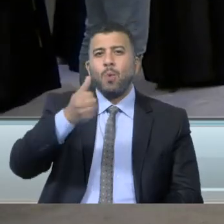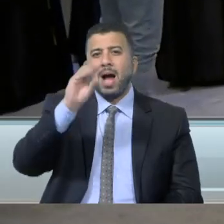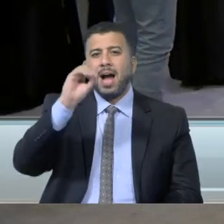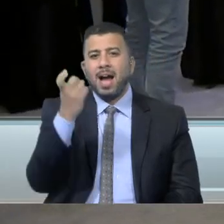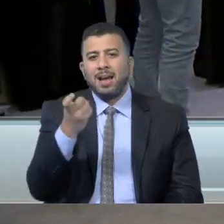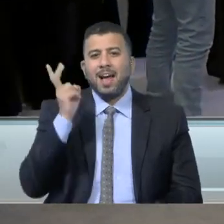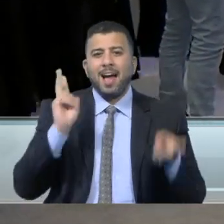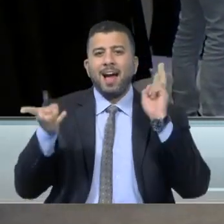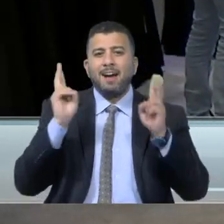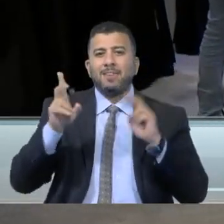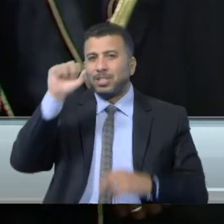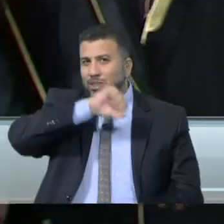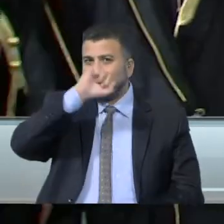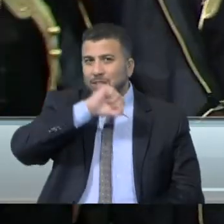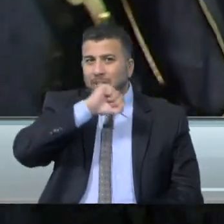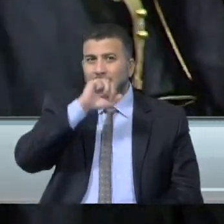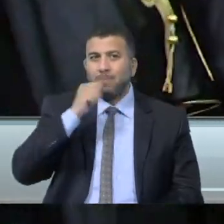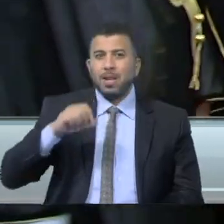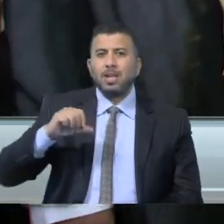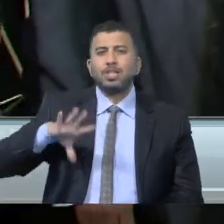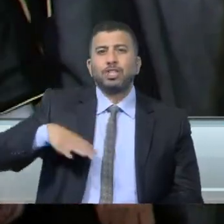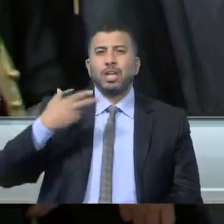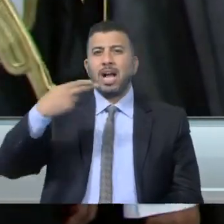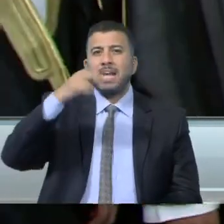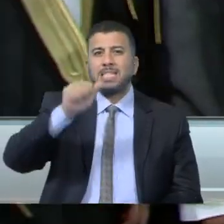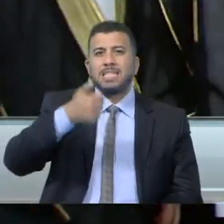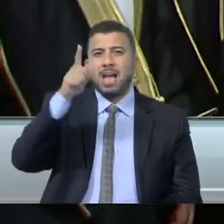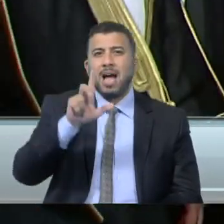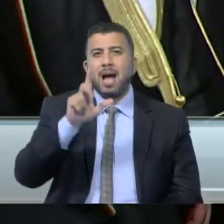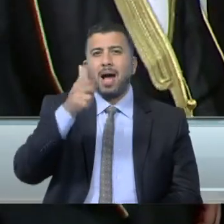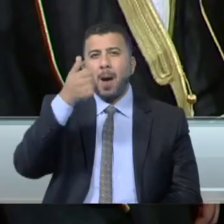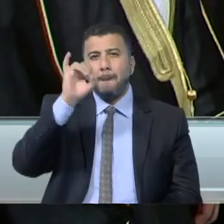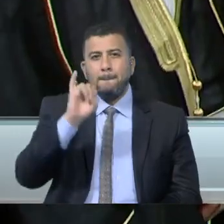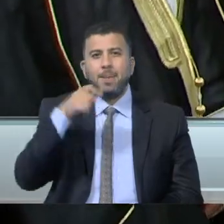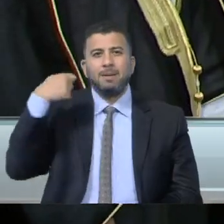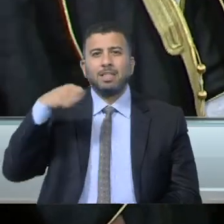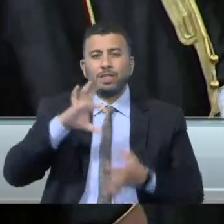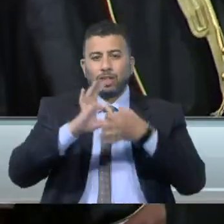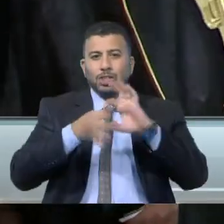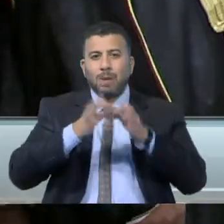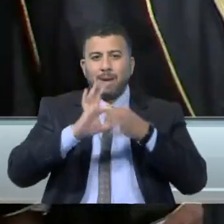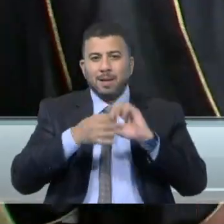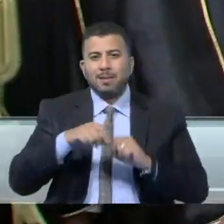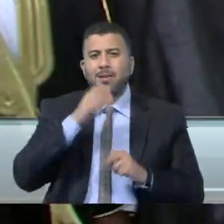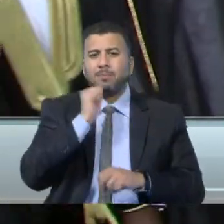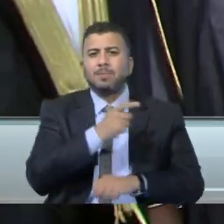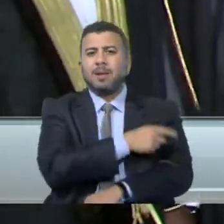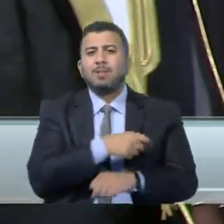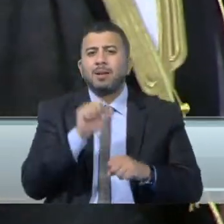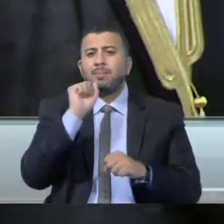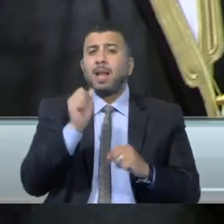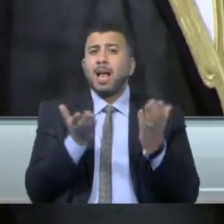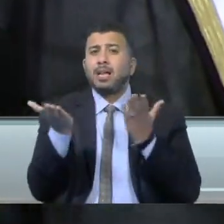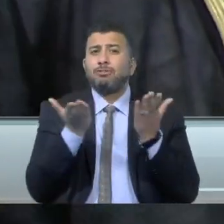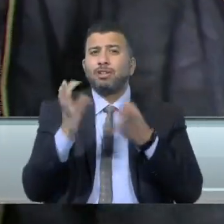للمناسبات والمؤتمرات بالشارقة الشيخ عصام بن صقر القاسمي رئيس مجلس إدارة الجمعية وأعضاء مجلس